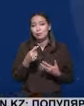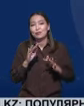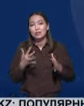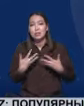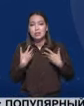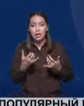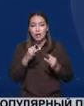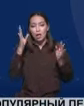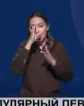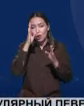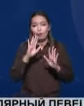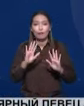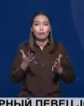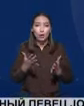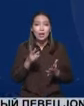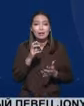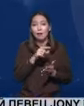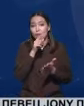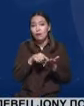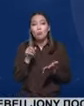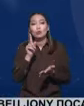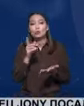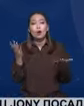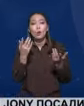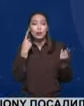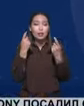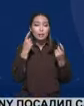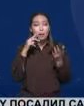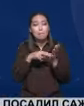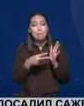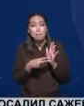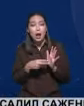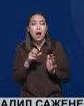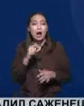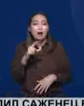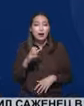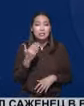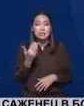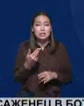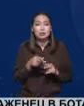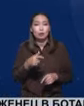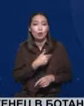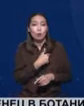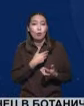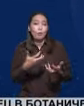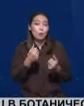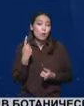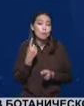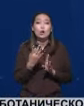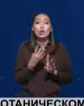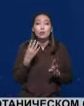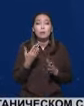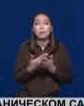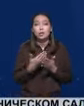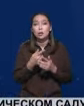на здоровье и экологию. На вопрос о том, какую информацию о планируемой атомной электростанции они хотели бы получить в первую очередь,